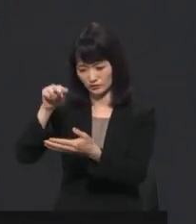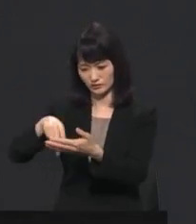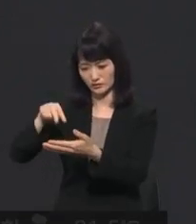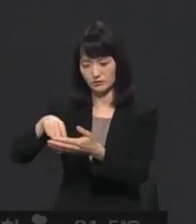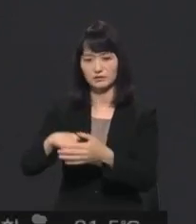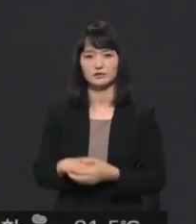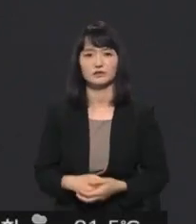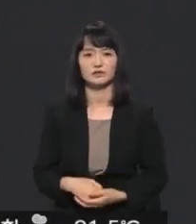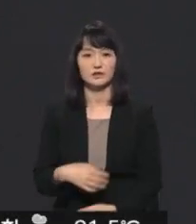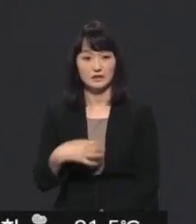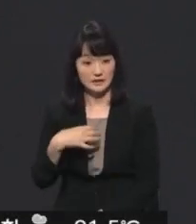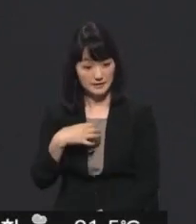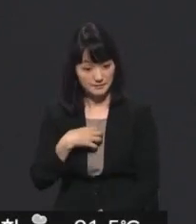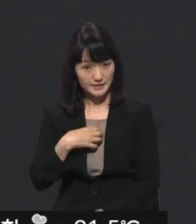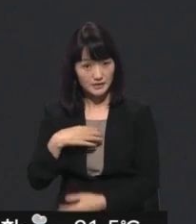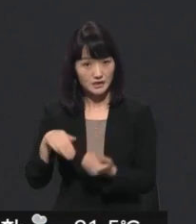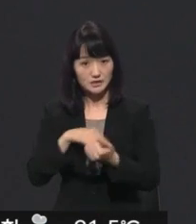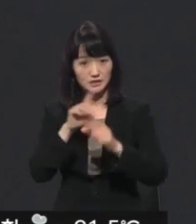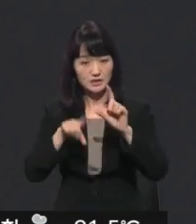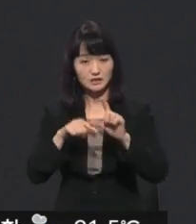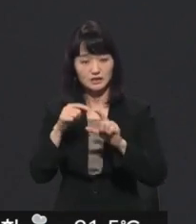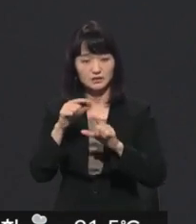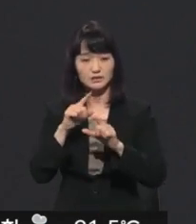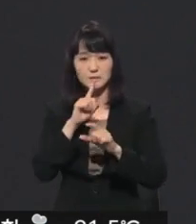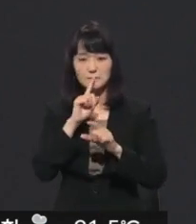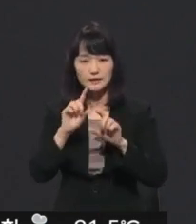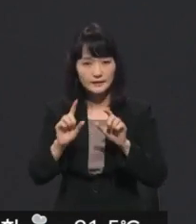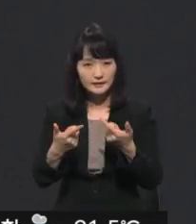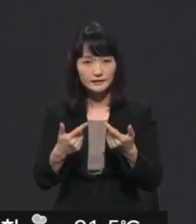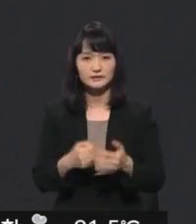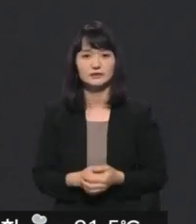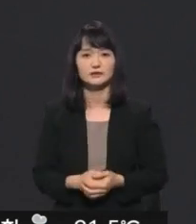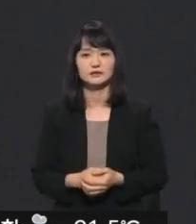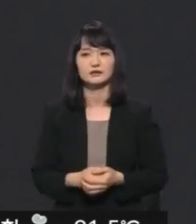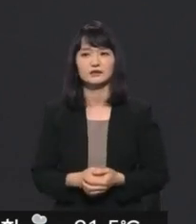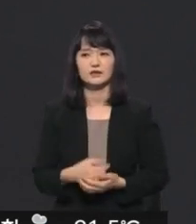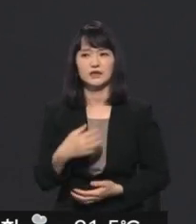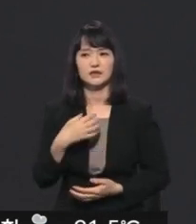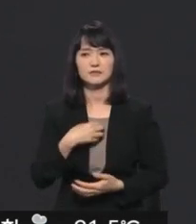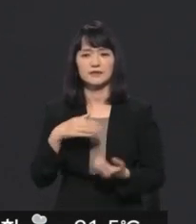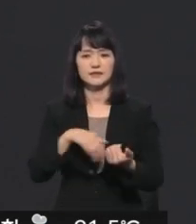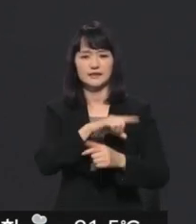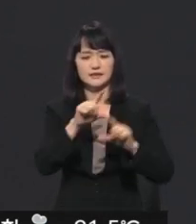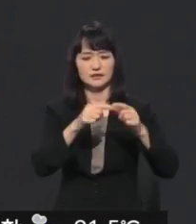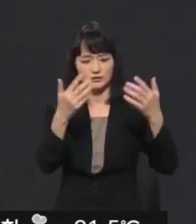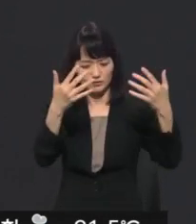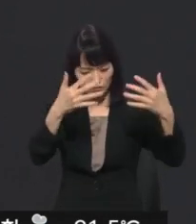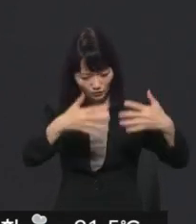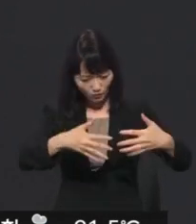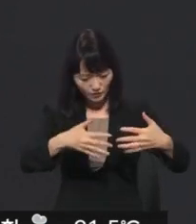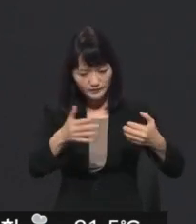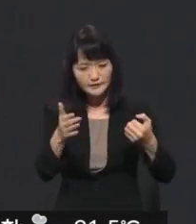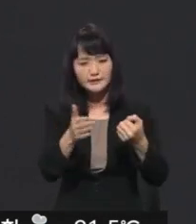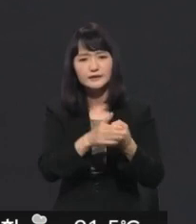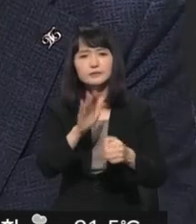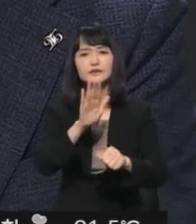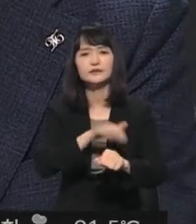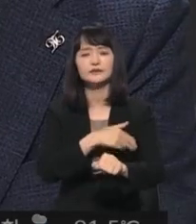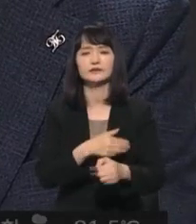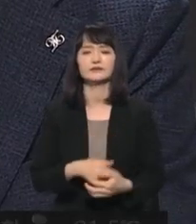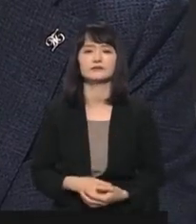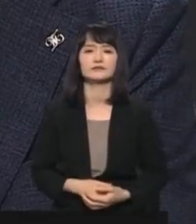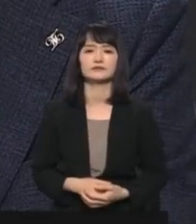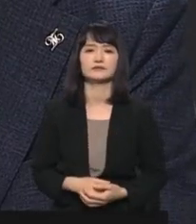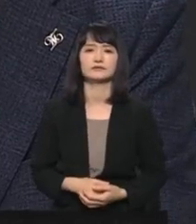상황 이라고 해석하지 않고 이향 상황 임을 전제로 적용을 해 버렸다 그래서 잘못됐다는 거야 근데 너 논리적으로는